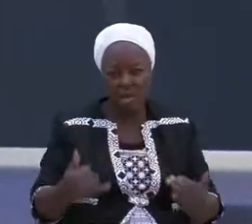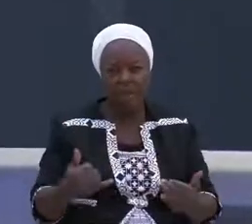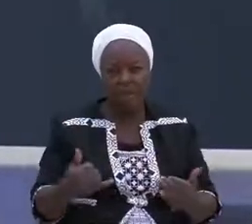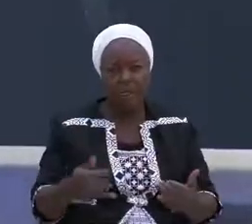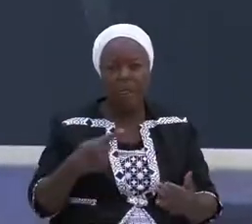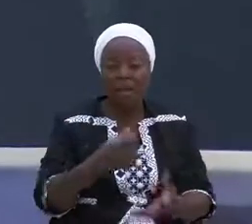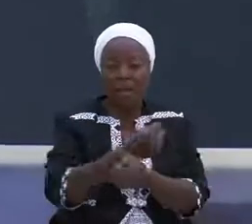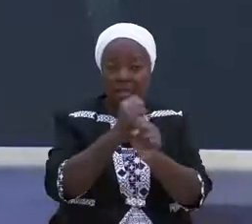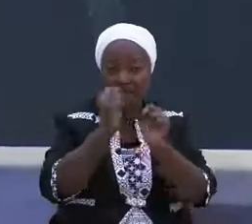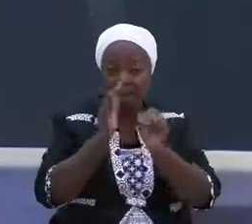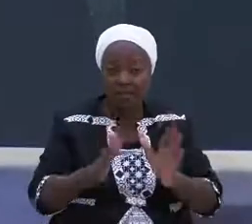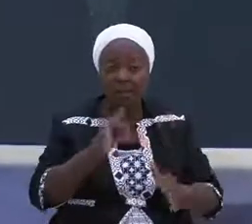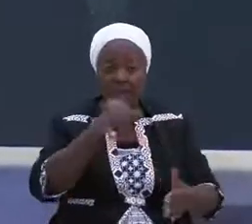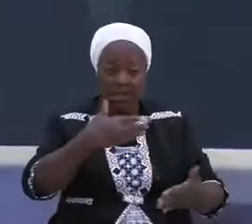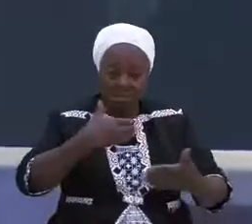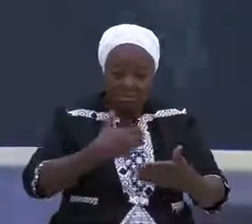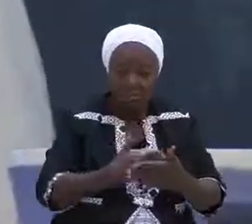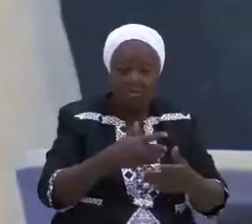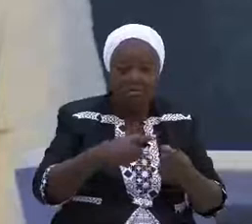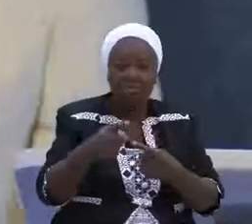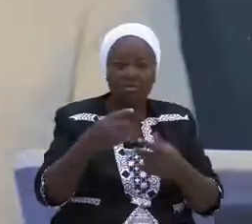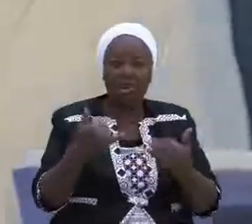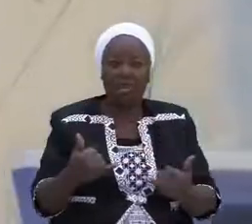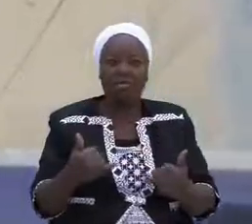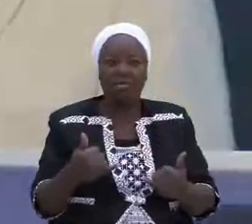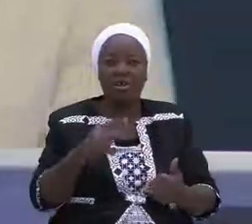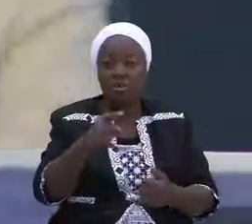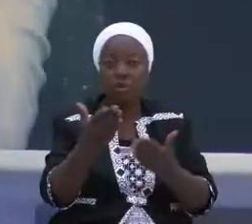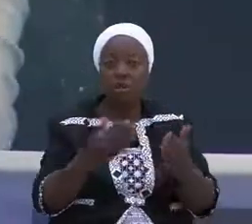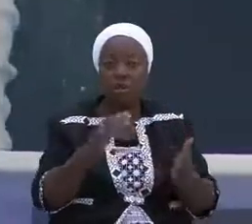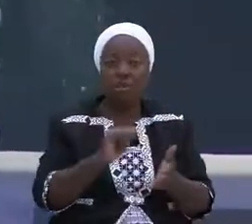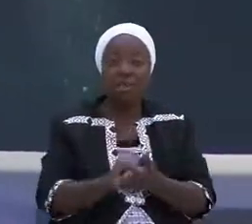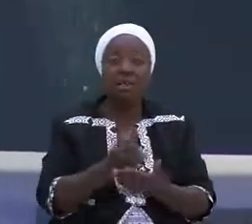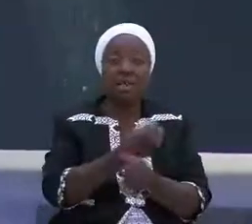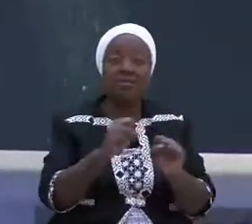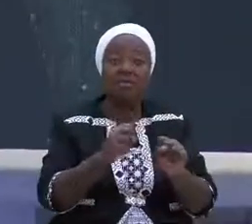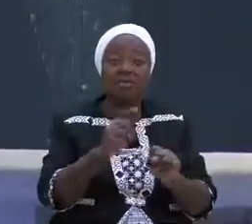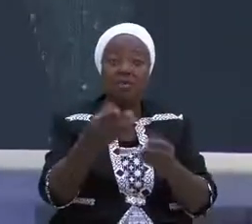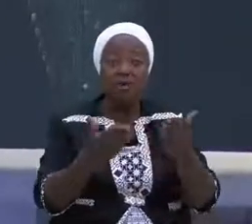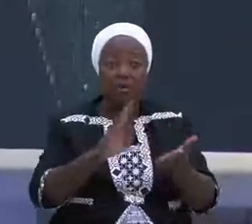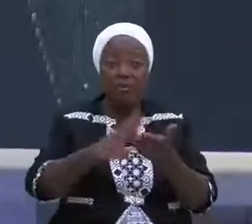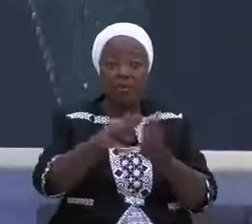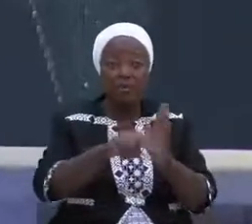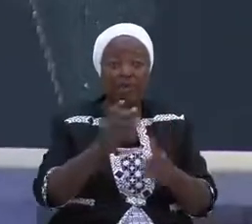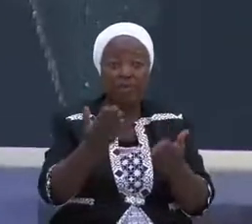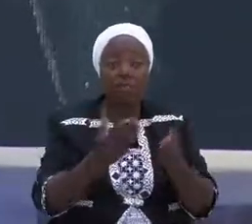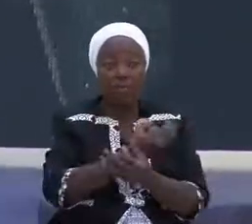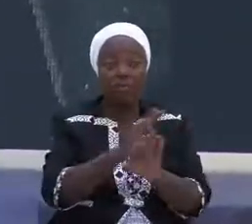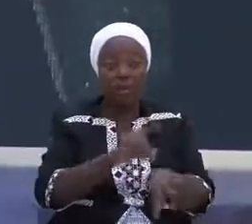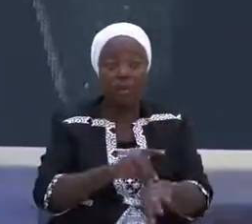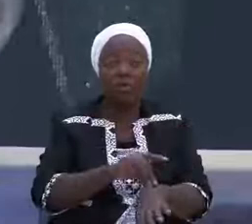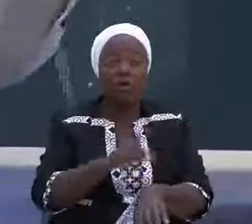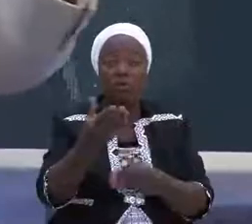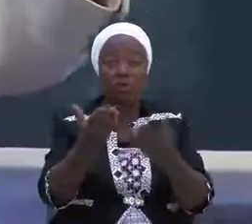Le Sauveur est près de toi là-bas. Tu veux ce salut. Tu veux le pardon. Tu veux la liberté.